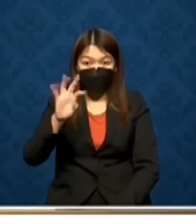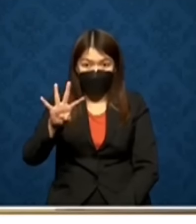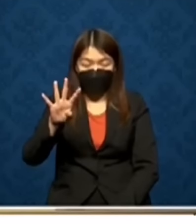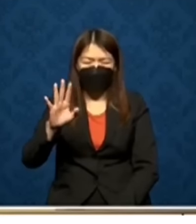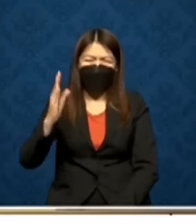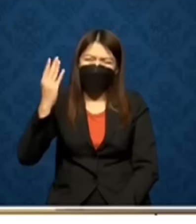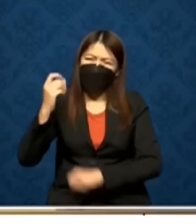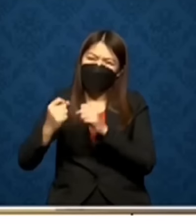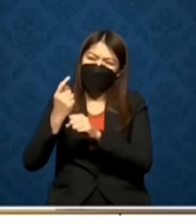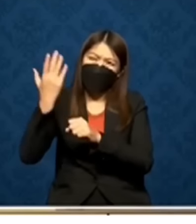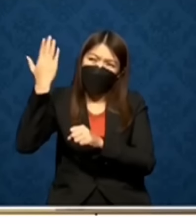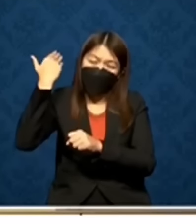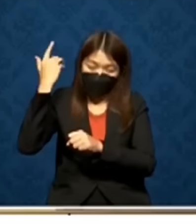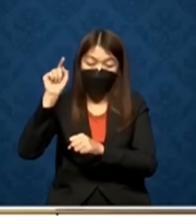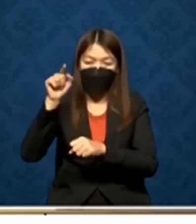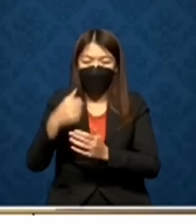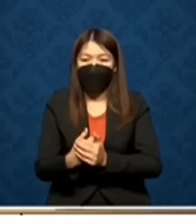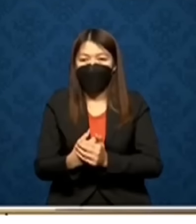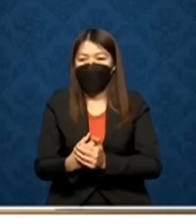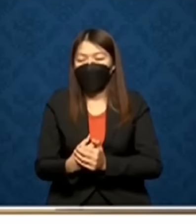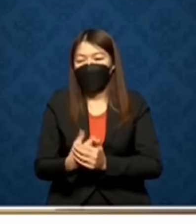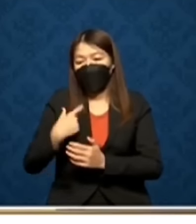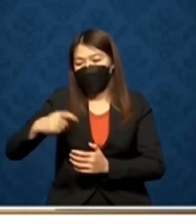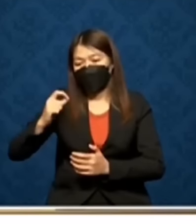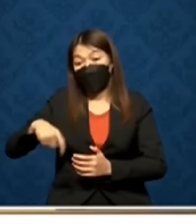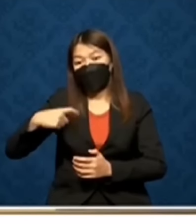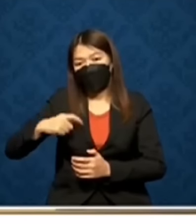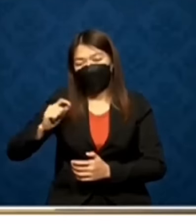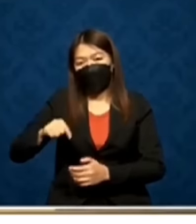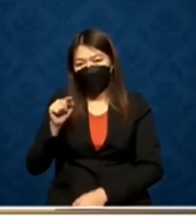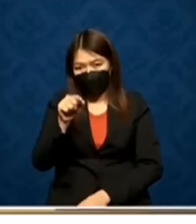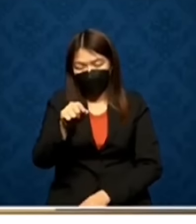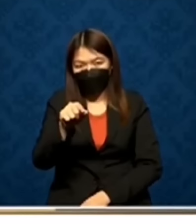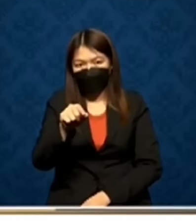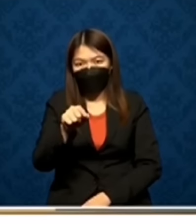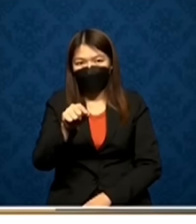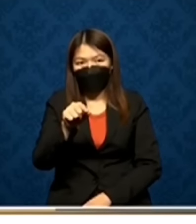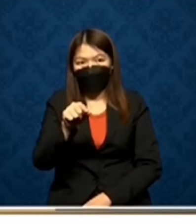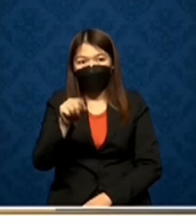2564ไม่กี่วันมานี้มีคำสั่งของศาลฎีกาที่